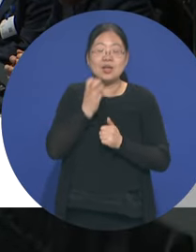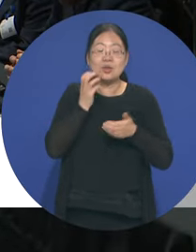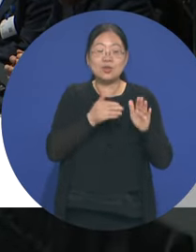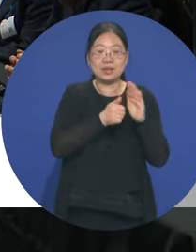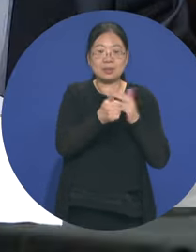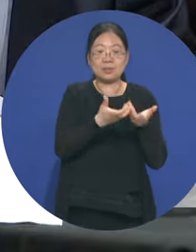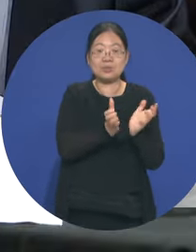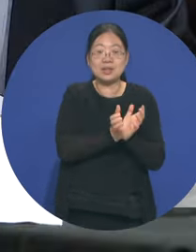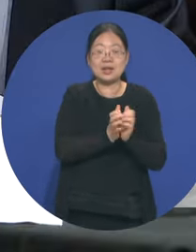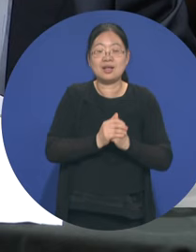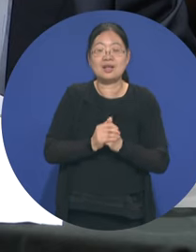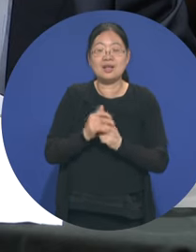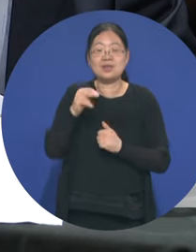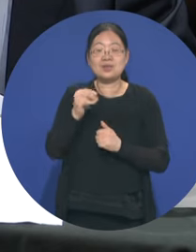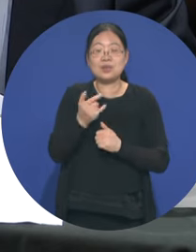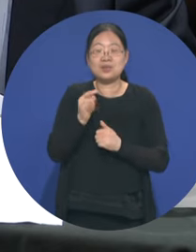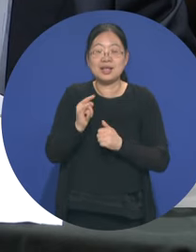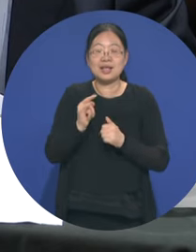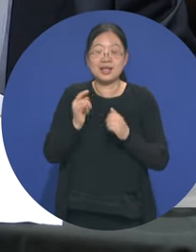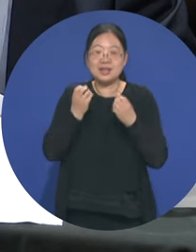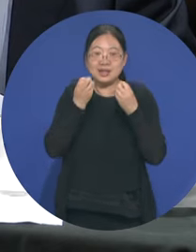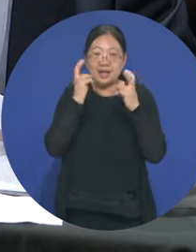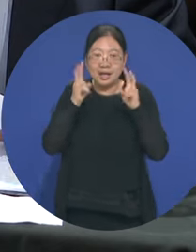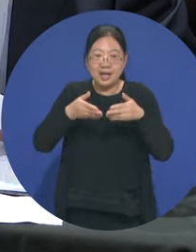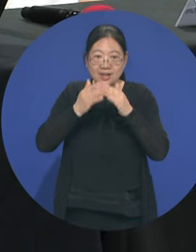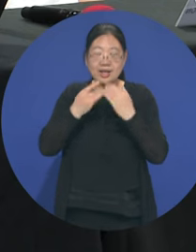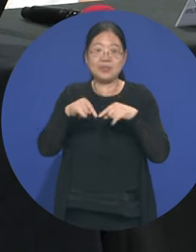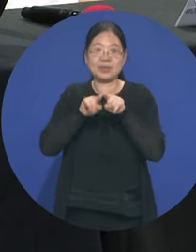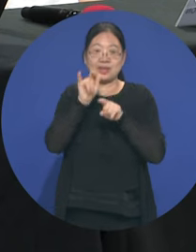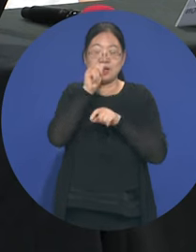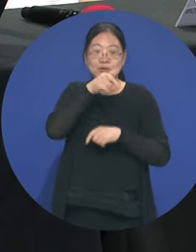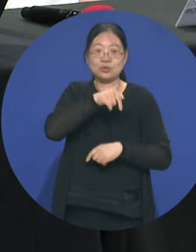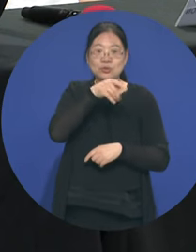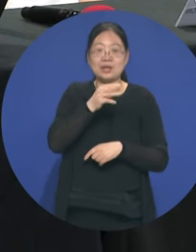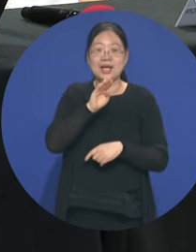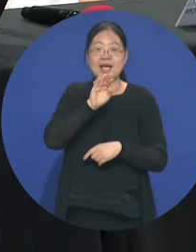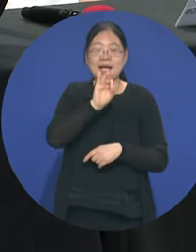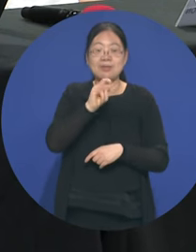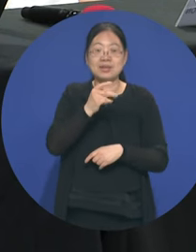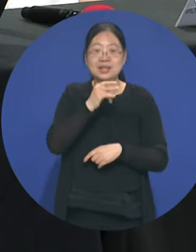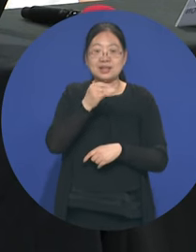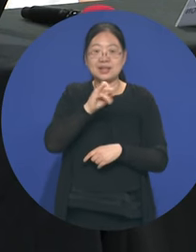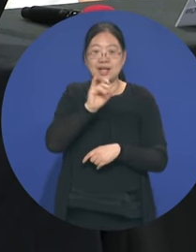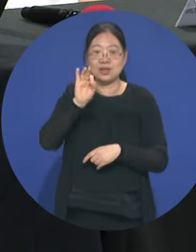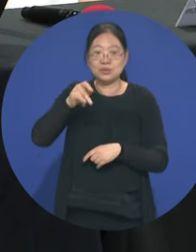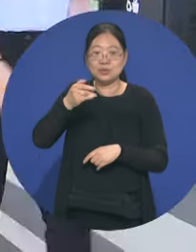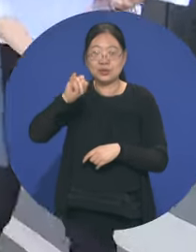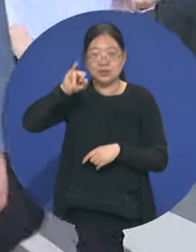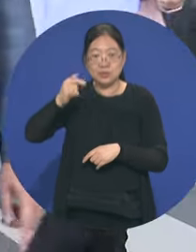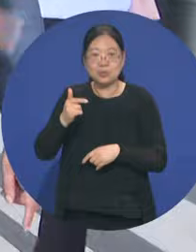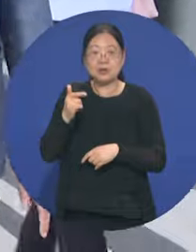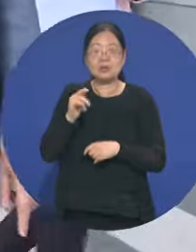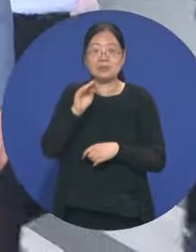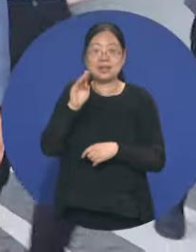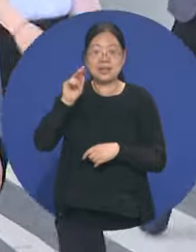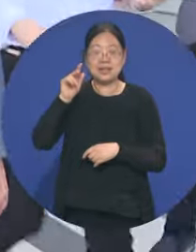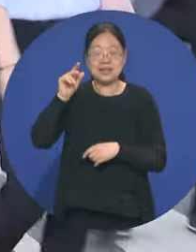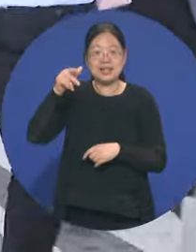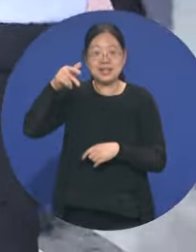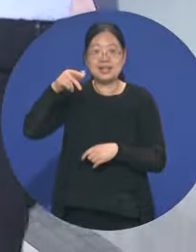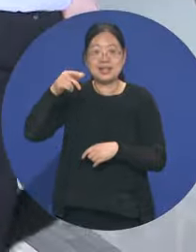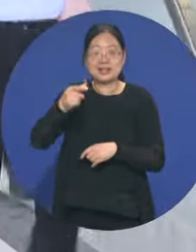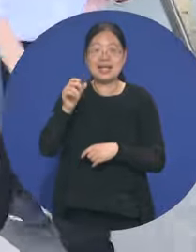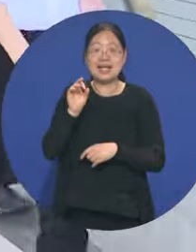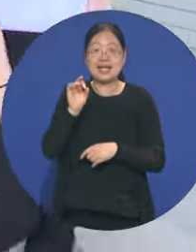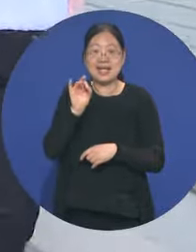경기도 대표단과 도내 스타트업들이 함께했습니다. 구글과 엔비디아, 유니콘 기업인 BGAI, 애리조나